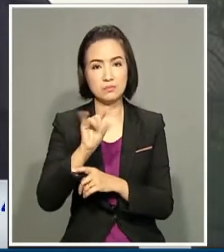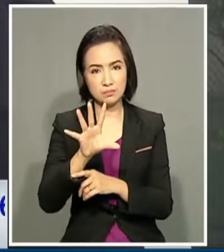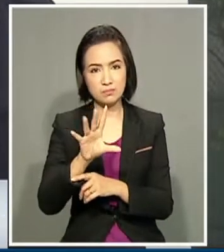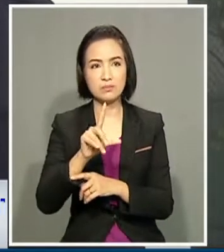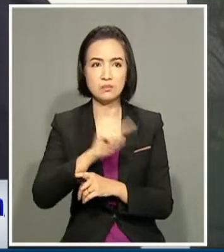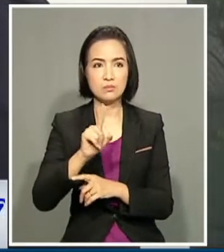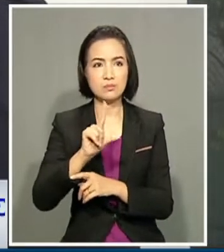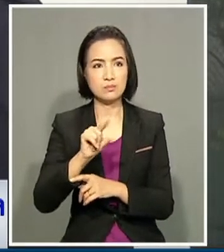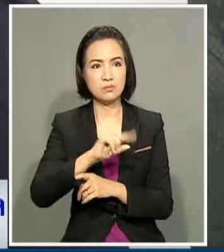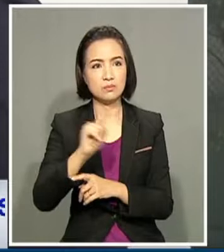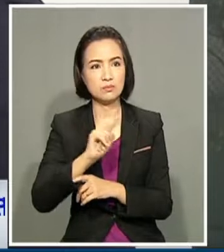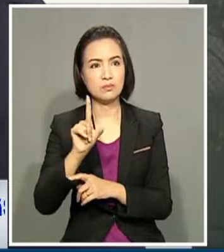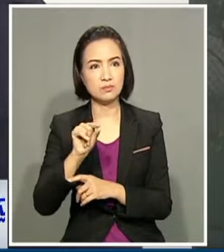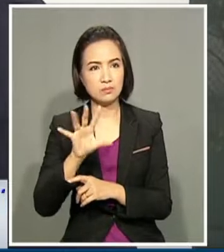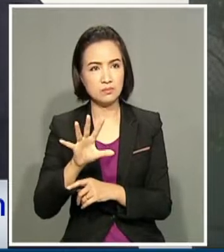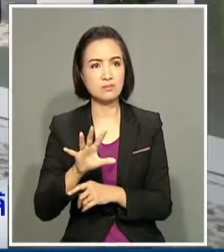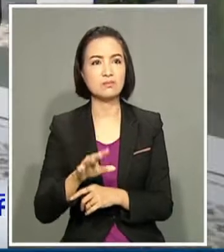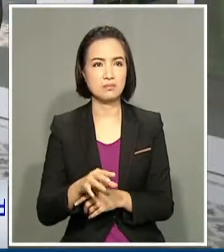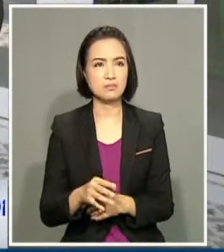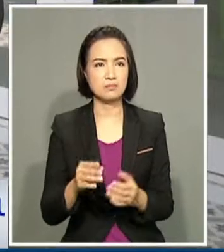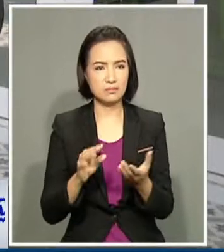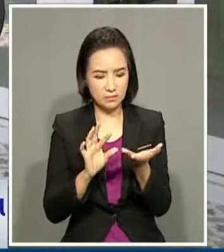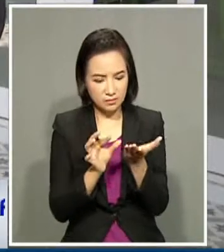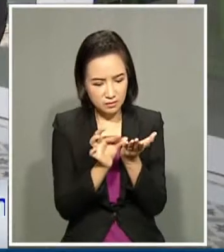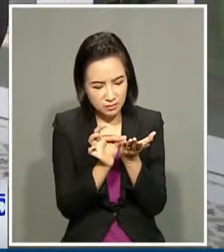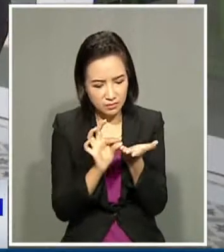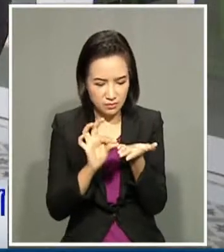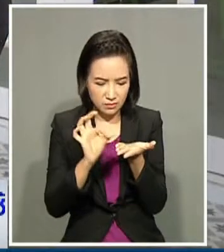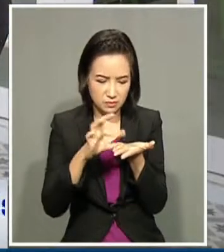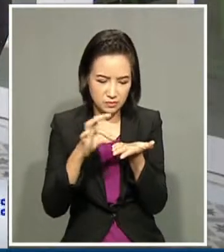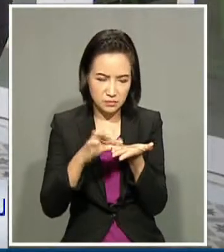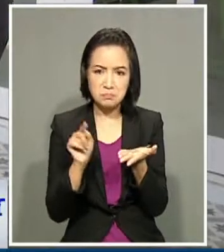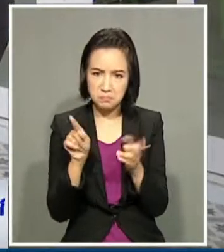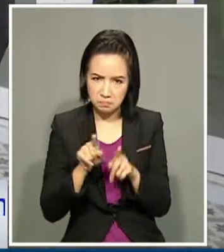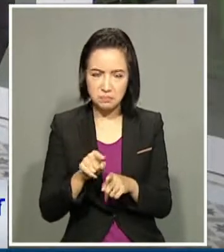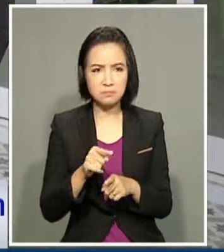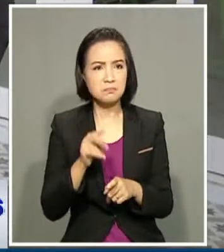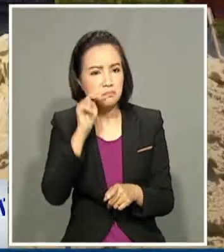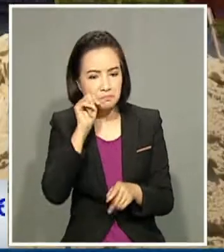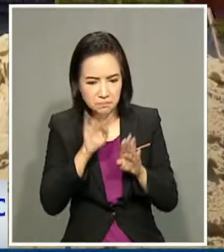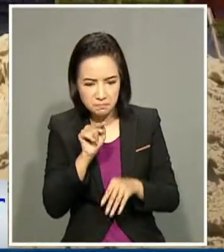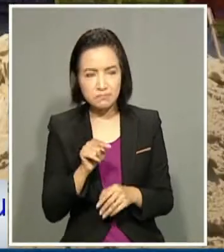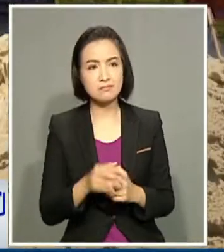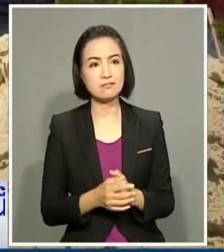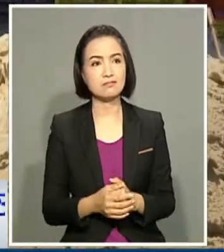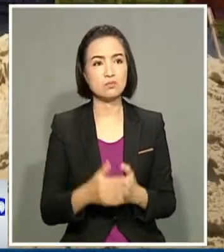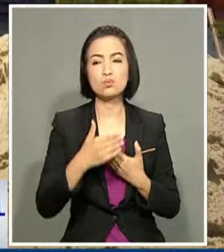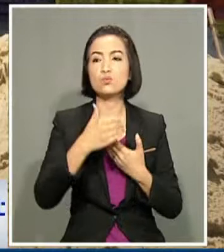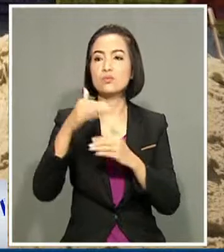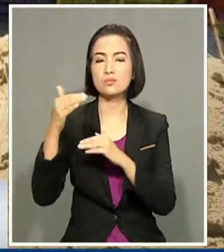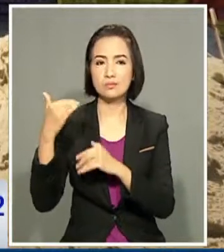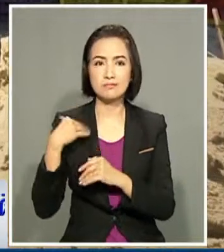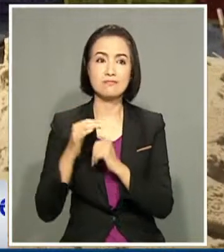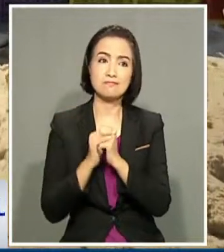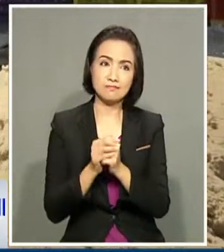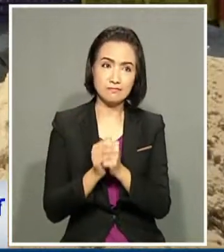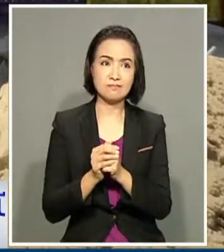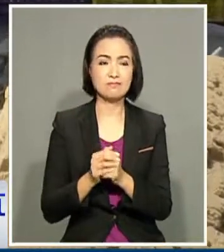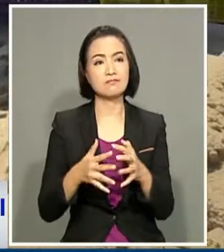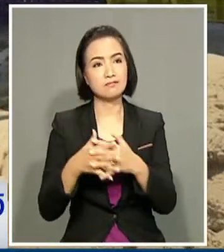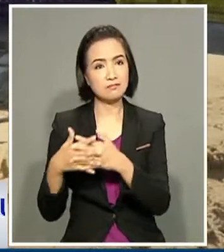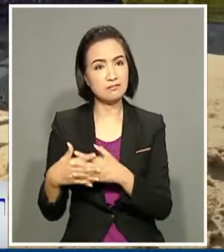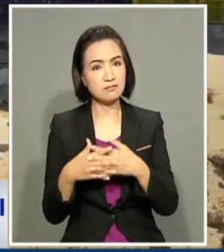ครับ เนื้อถึงจะได้แบบนี้น้ำถึงจะได้แบบน ี้ครับมีความรู้เยอะเนาะความรู้ในมะพร้าวเยอะมาก แล้ว ค ุณนี่เราส่งไปไหนฮะ ส่งออกไปบางส่วนนะครับทั้งจีนอเมริ